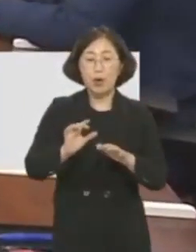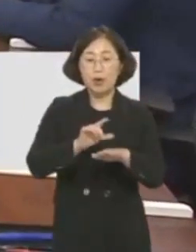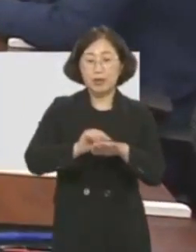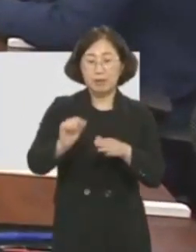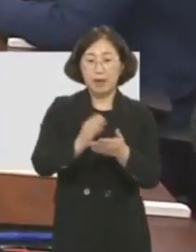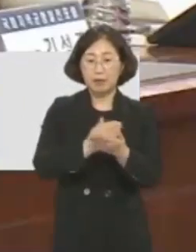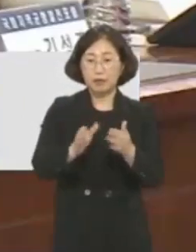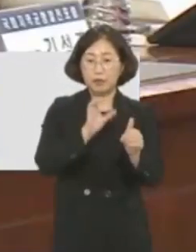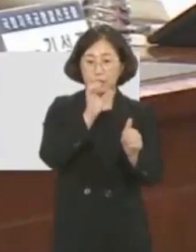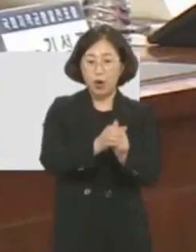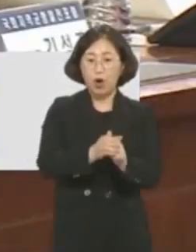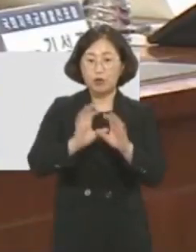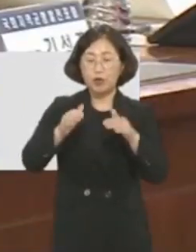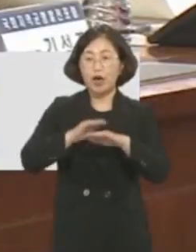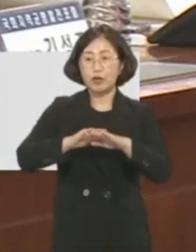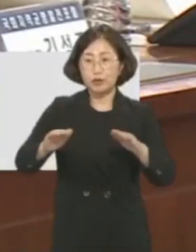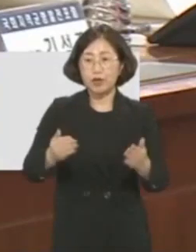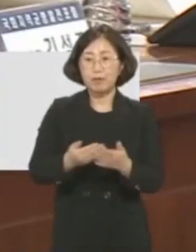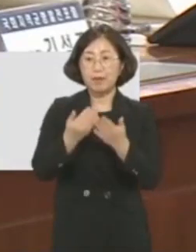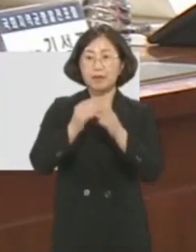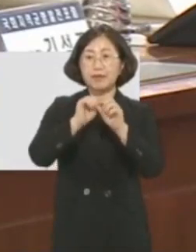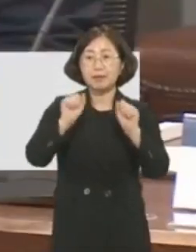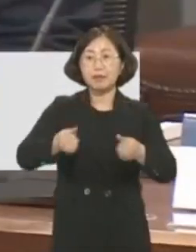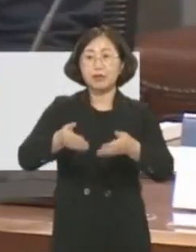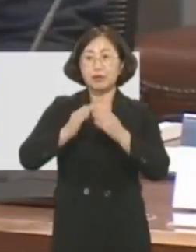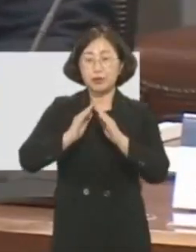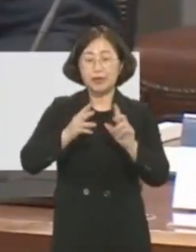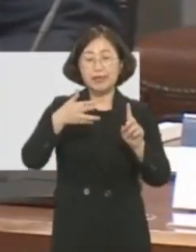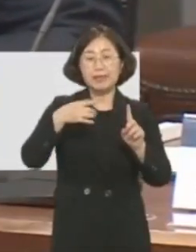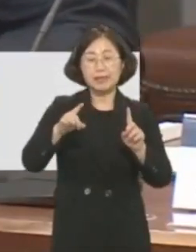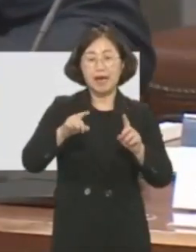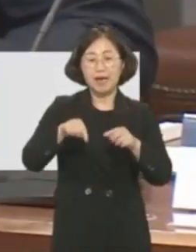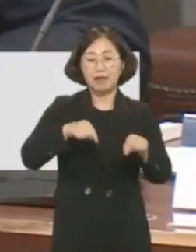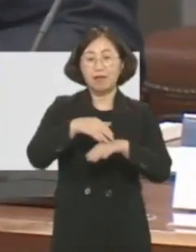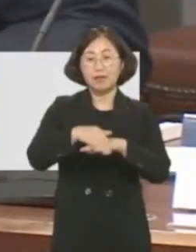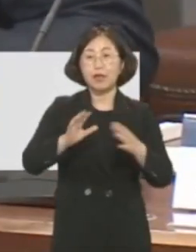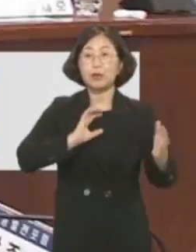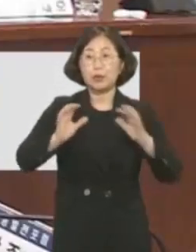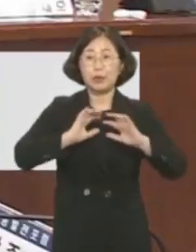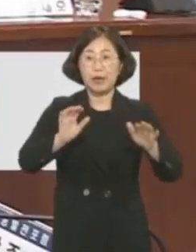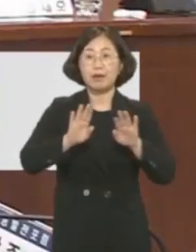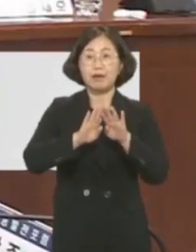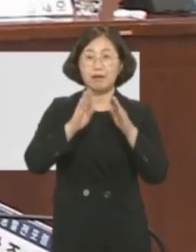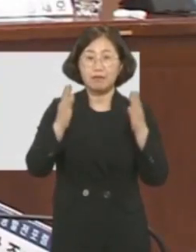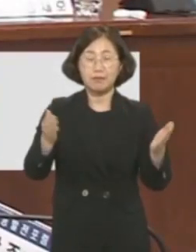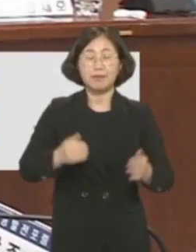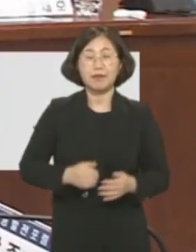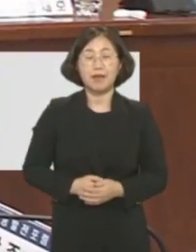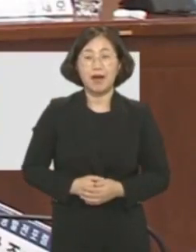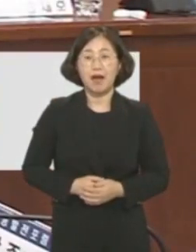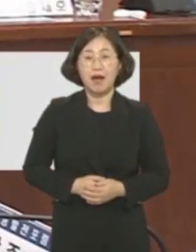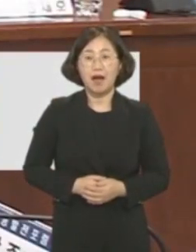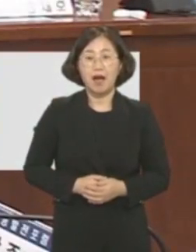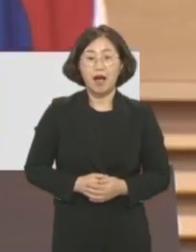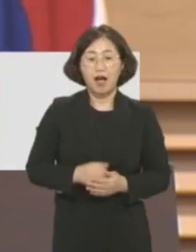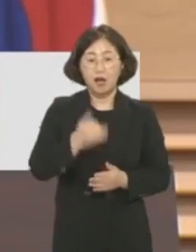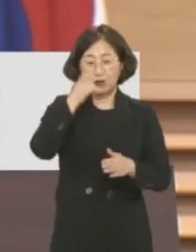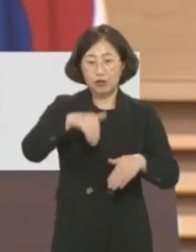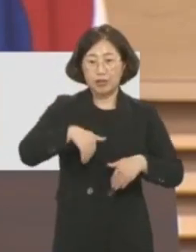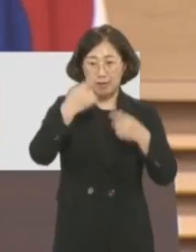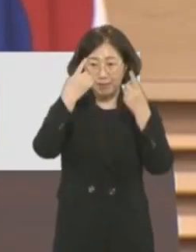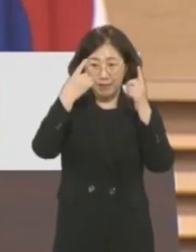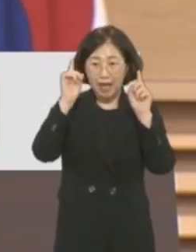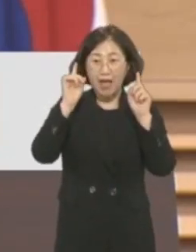지방분권형 국가 개념 시스템 구축을 주제로 제1차 정책 토론회를 가졌습니다 육동일 충남대